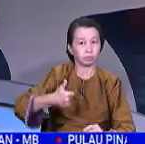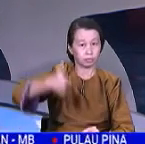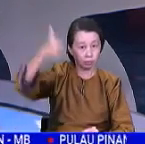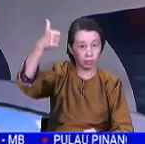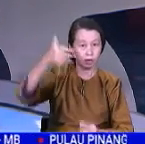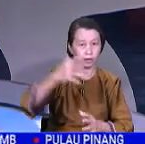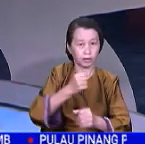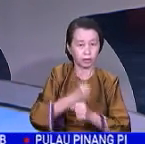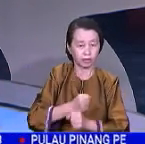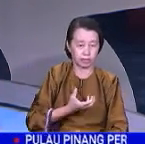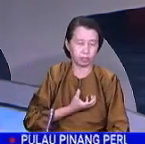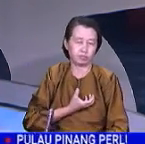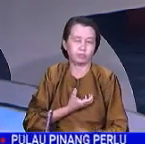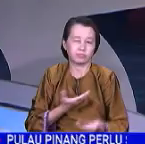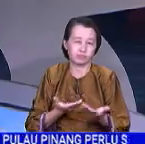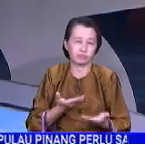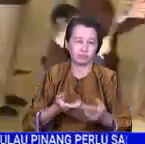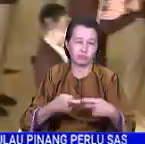potensi meraih pingat.